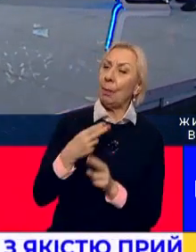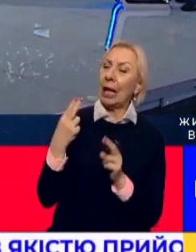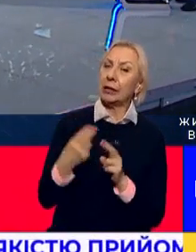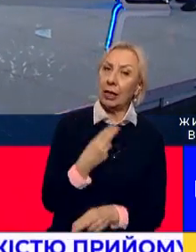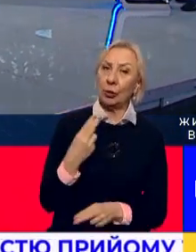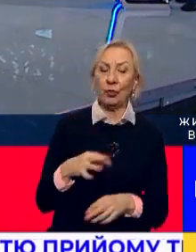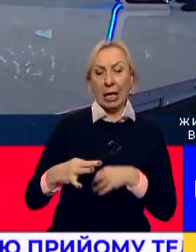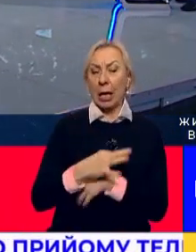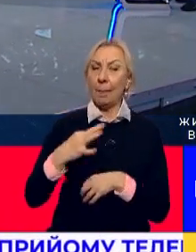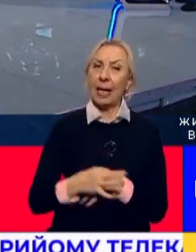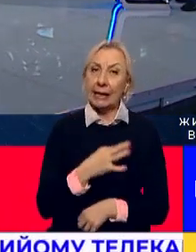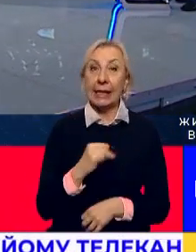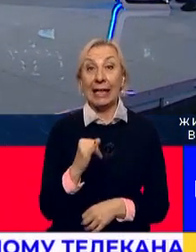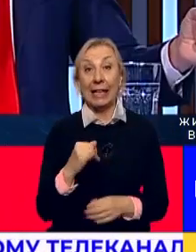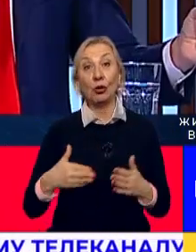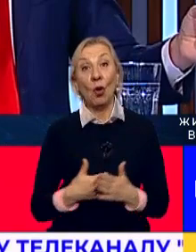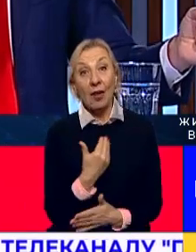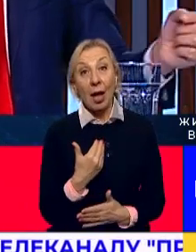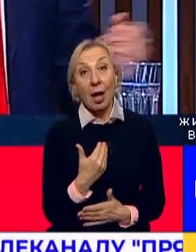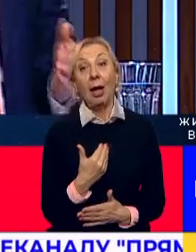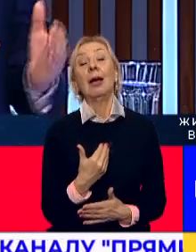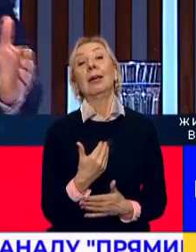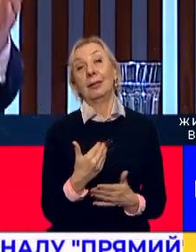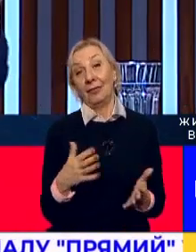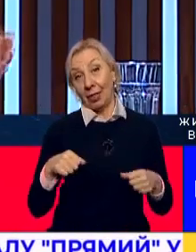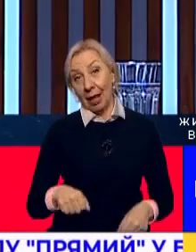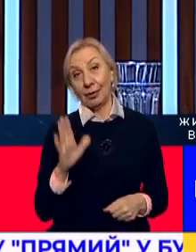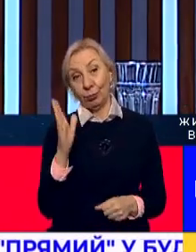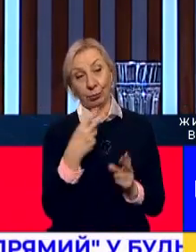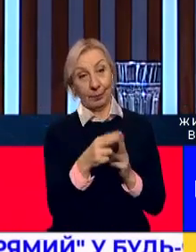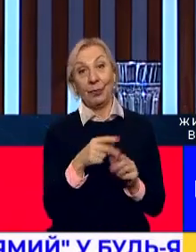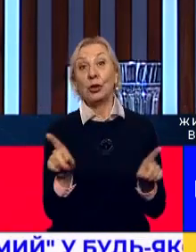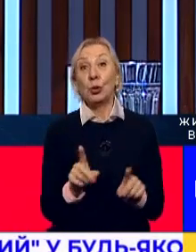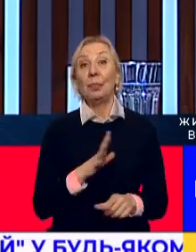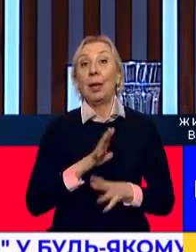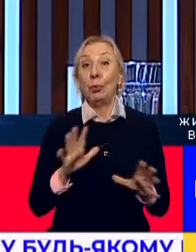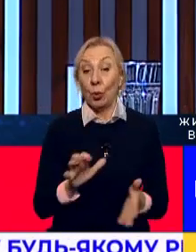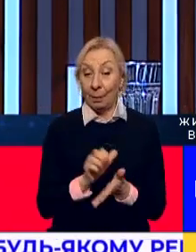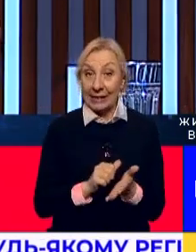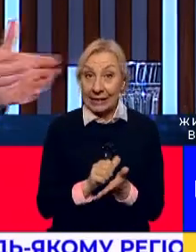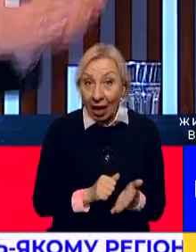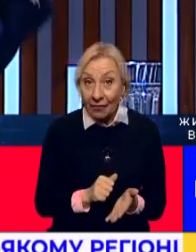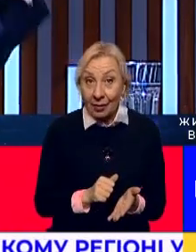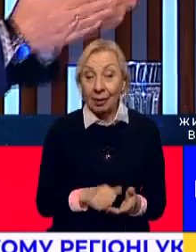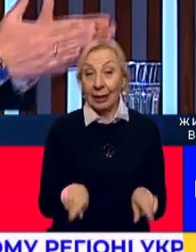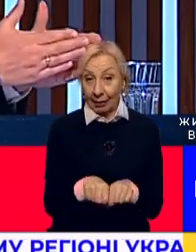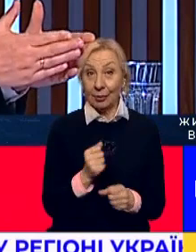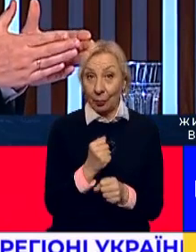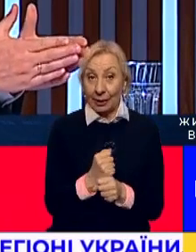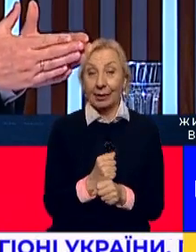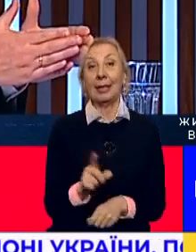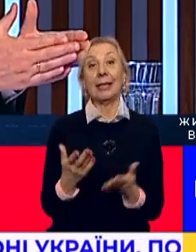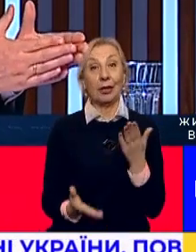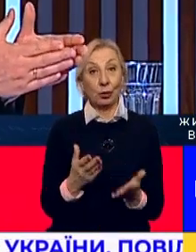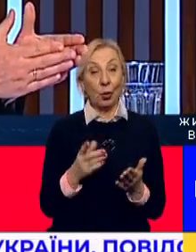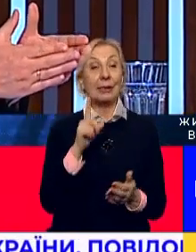політичні репресії, і нова влада зводить з ним рахунки. Також, щоб не було цих підстав для подібних заяв, якщо Володимир